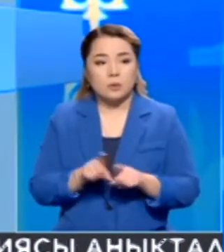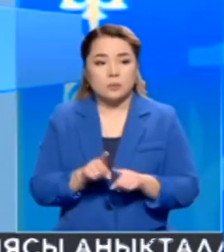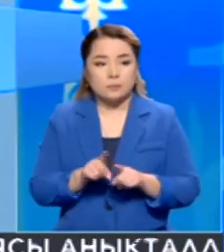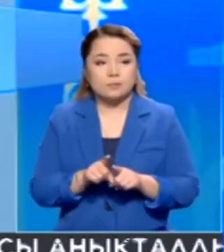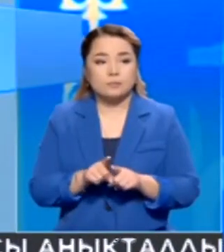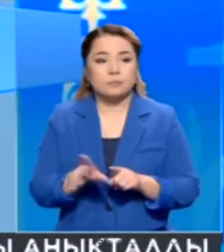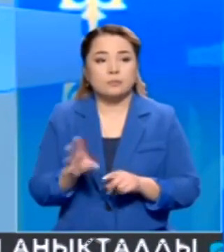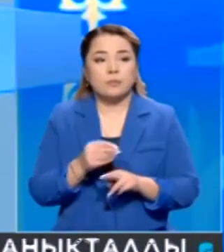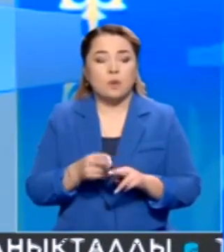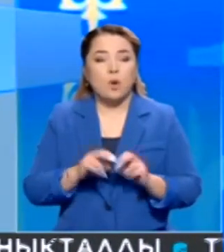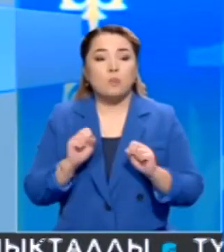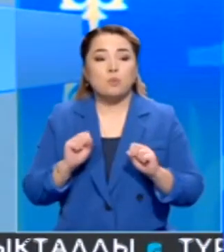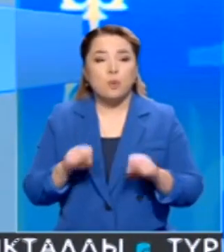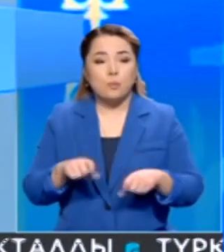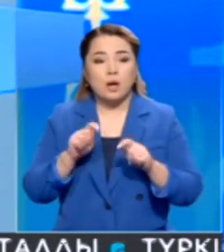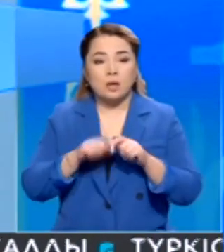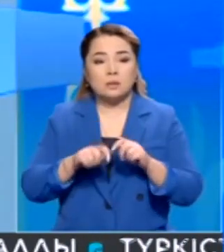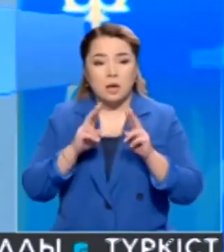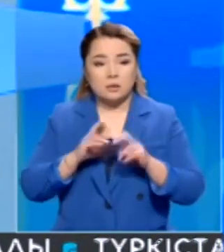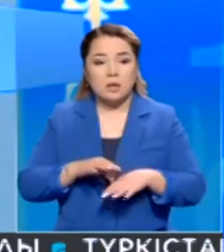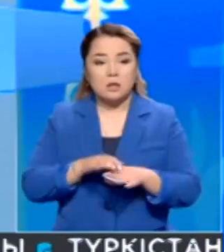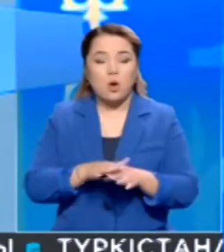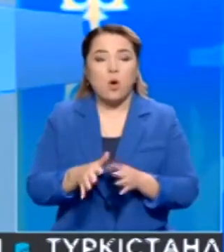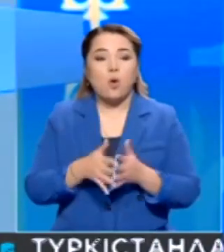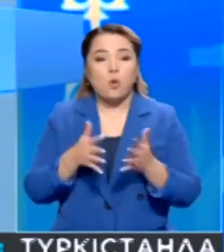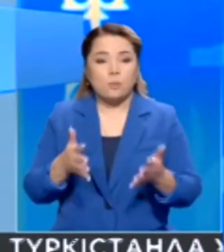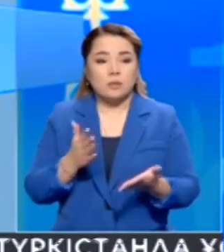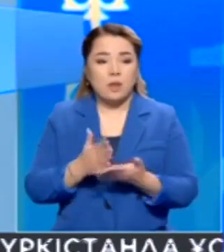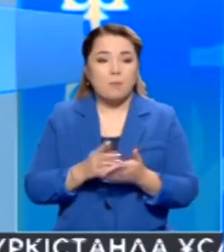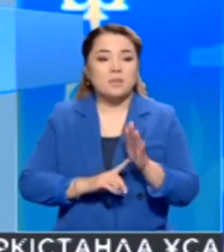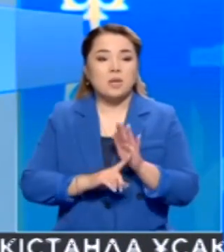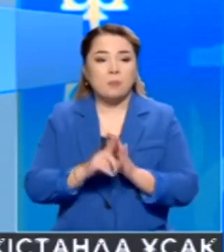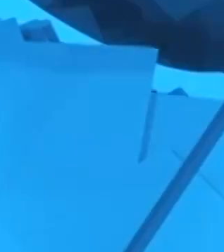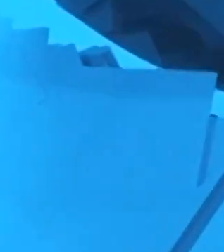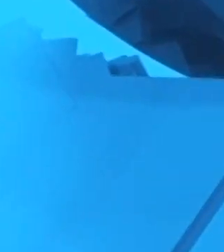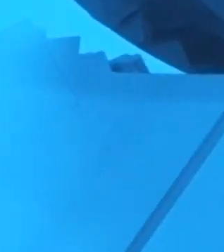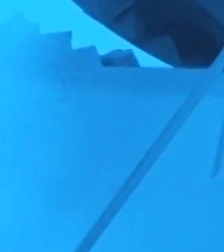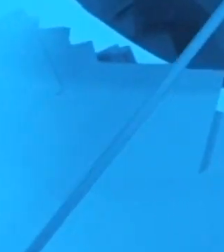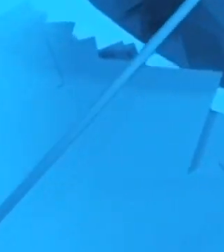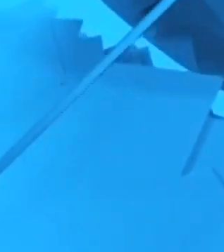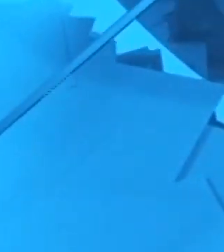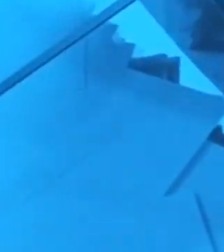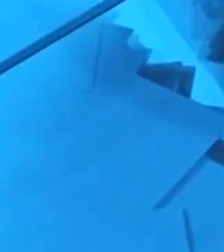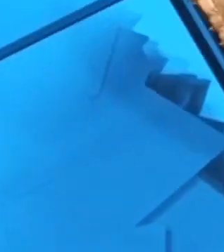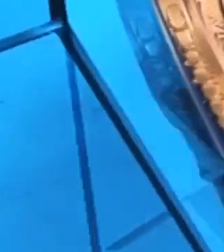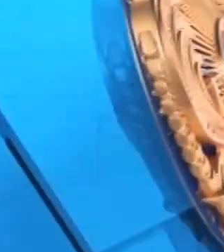мына мүмкіндіктер қарастыру сияқты көптеген бастамалар бар.